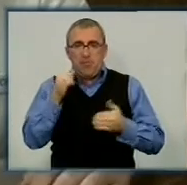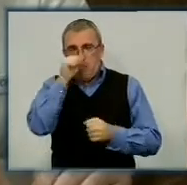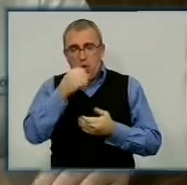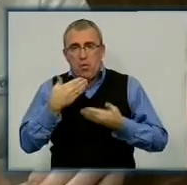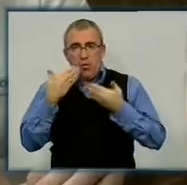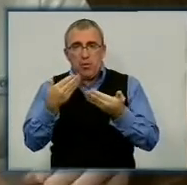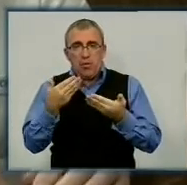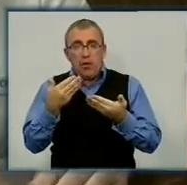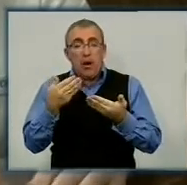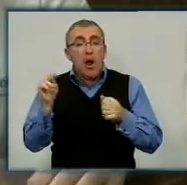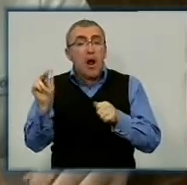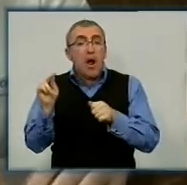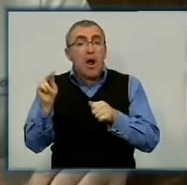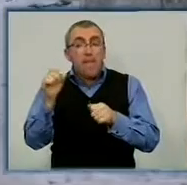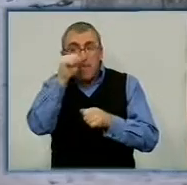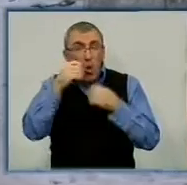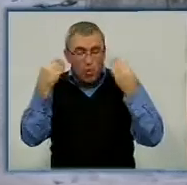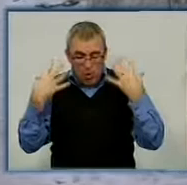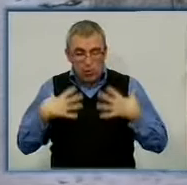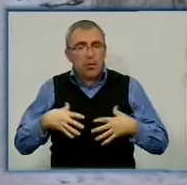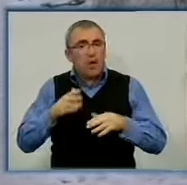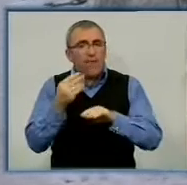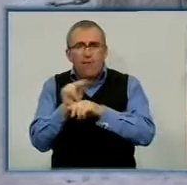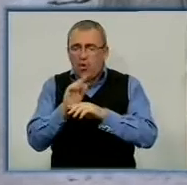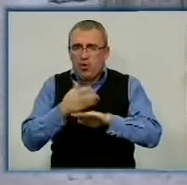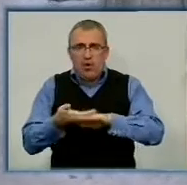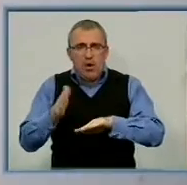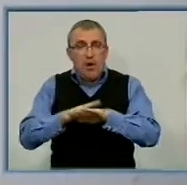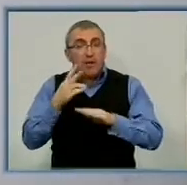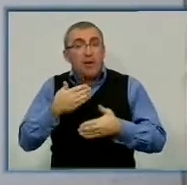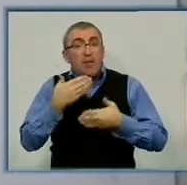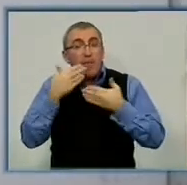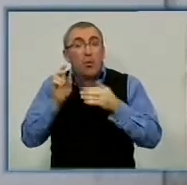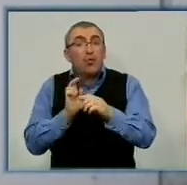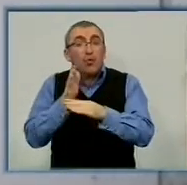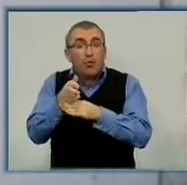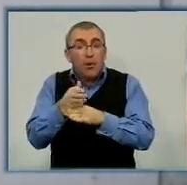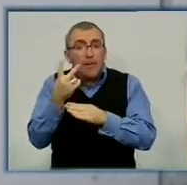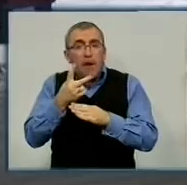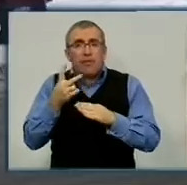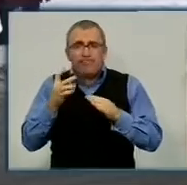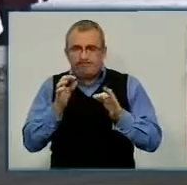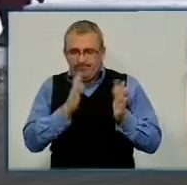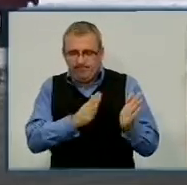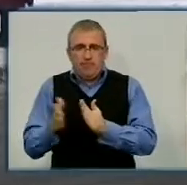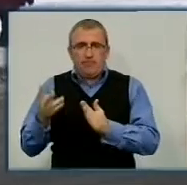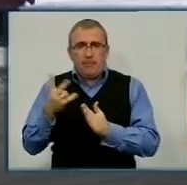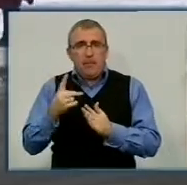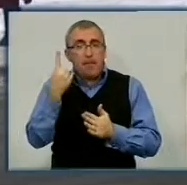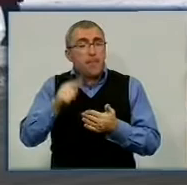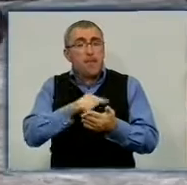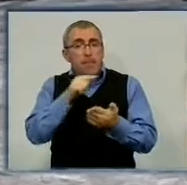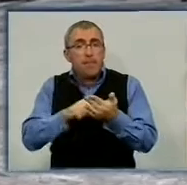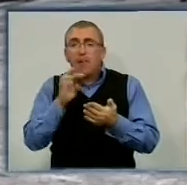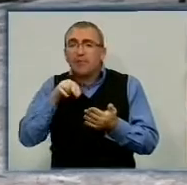обмороження лікувати дуже тяжко аби не потрапити до лікарні варто дотримуватись нескладних правил констатують лікарі найперше не